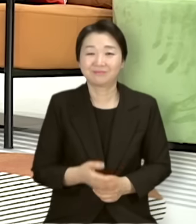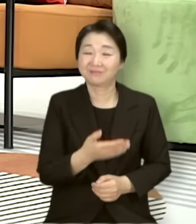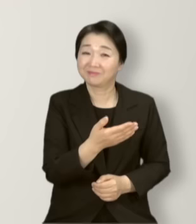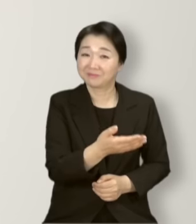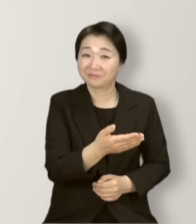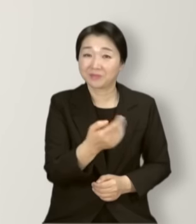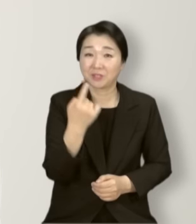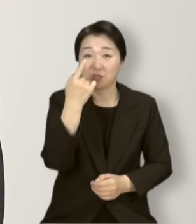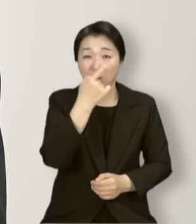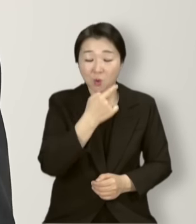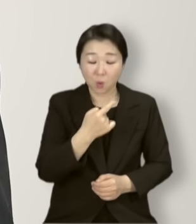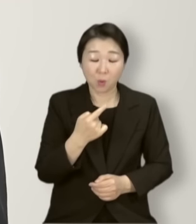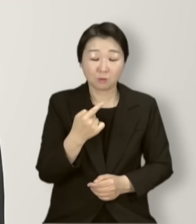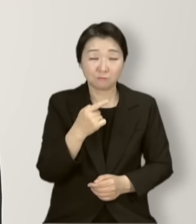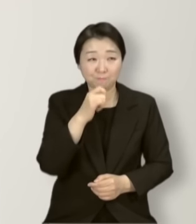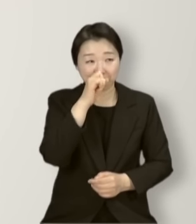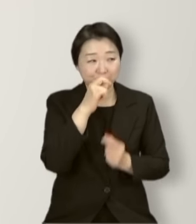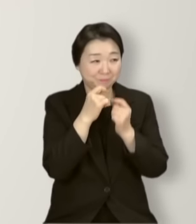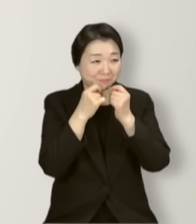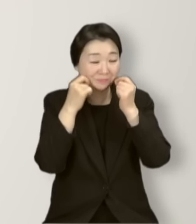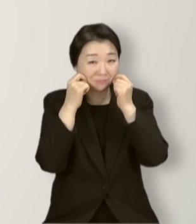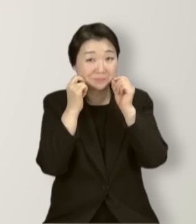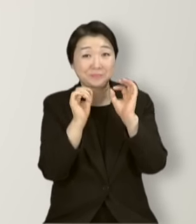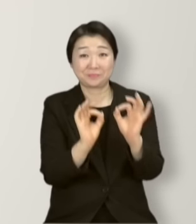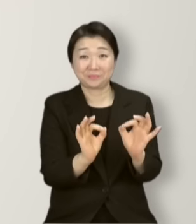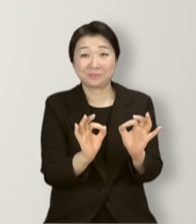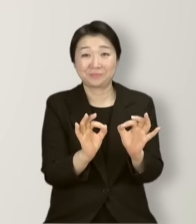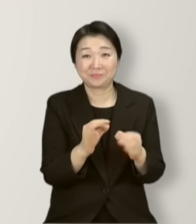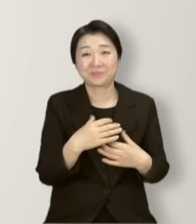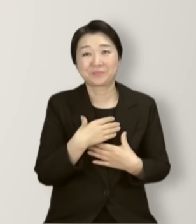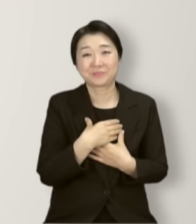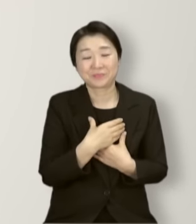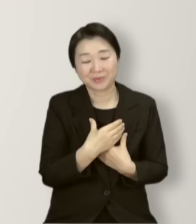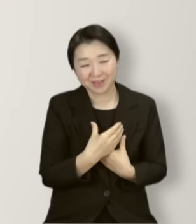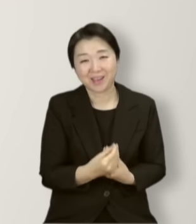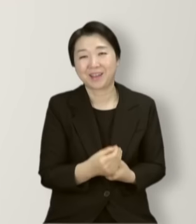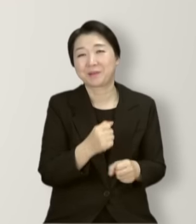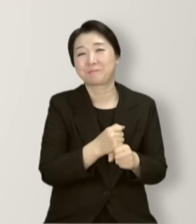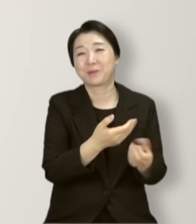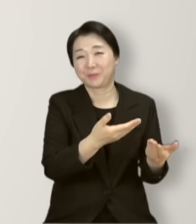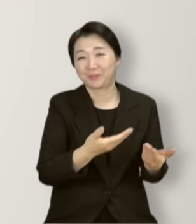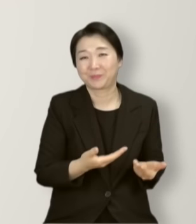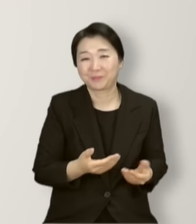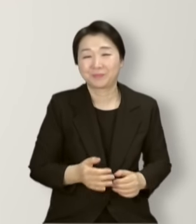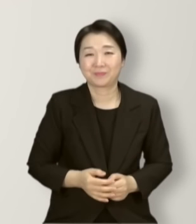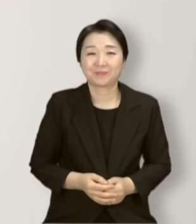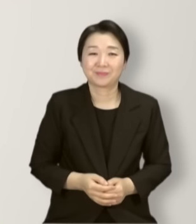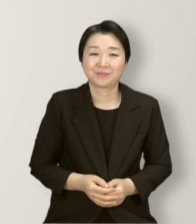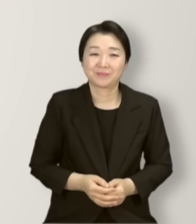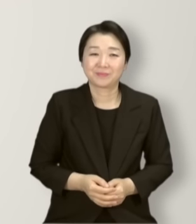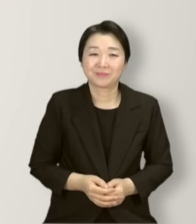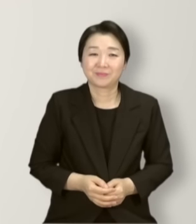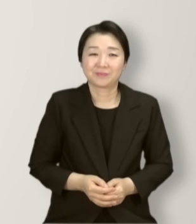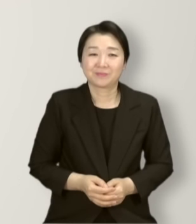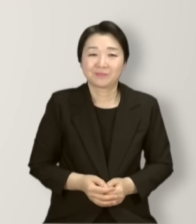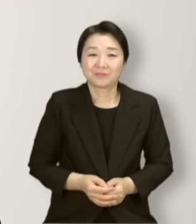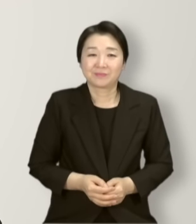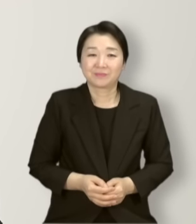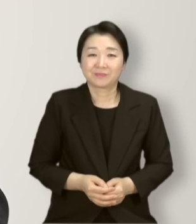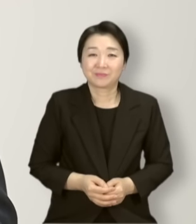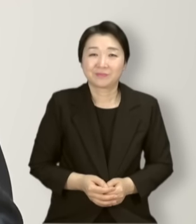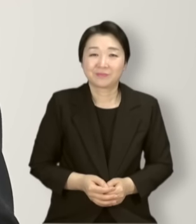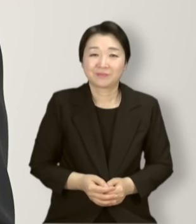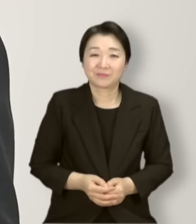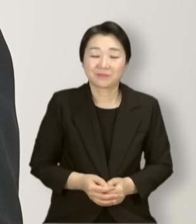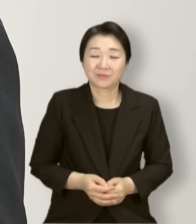총장님 이 선하신 미소 정말 너무 편안하게 만들어 주십니다. 예 감사합니다. 총장님